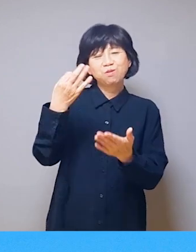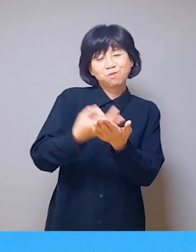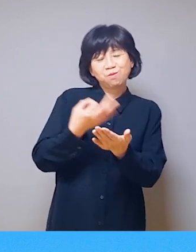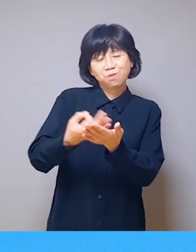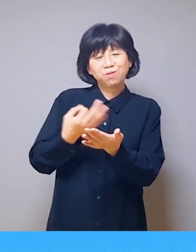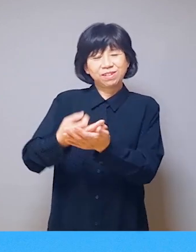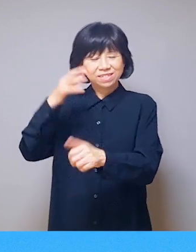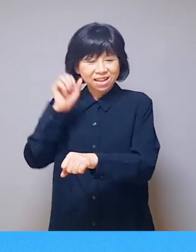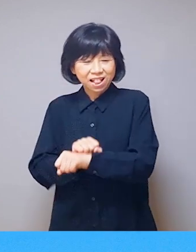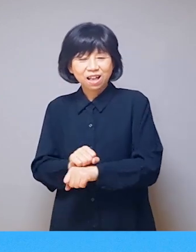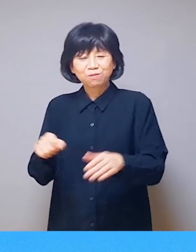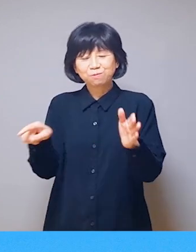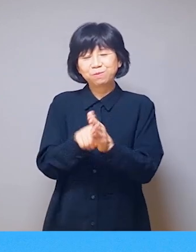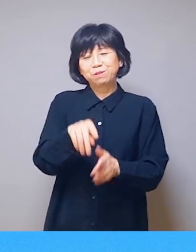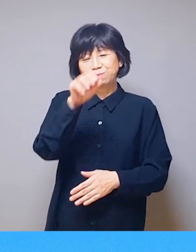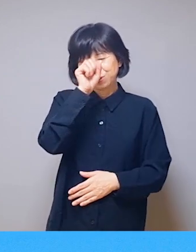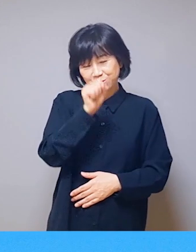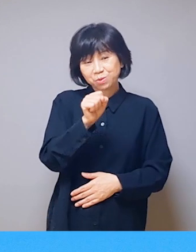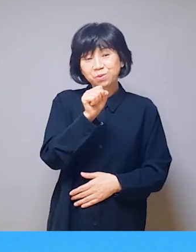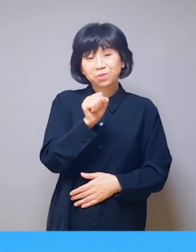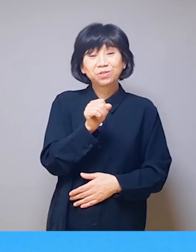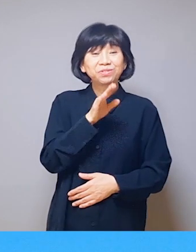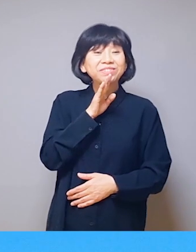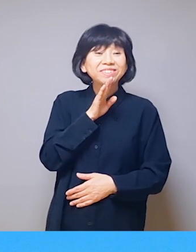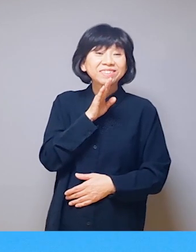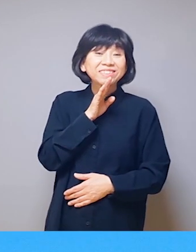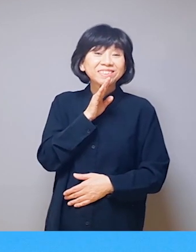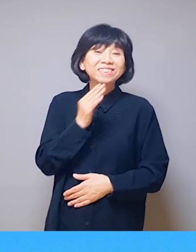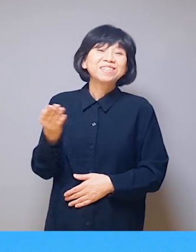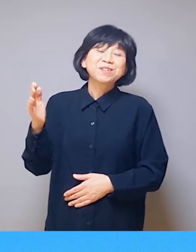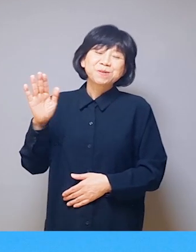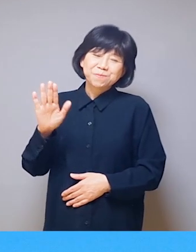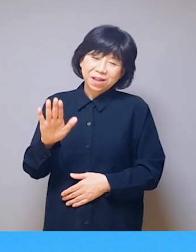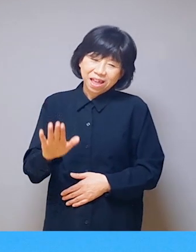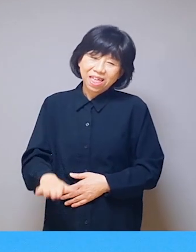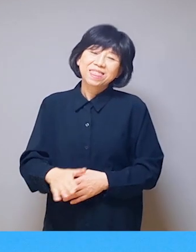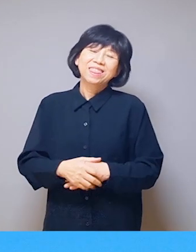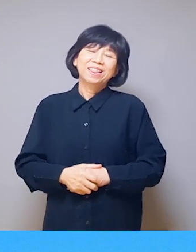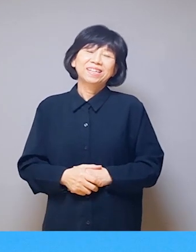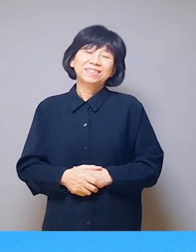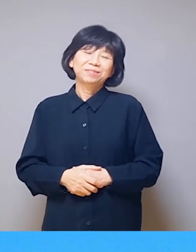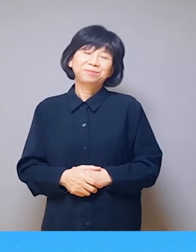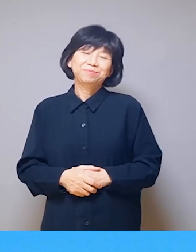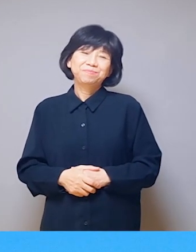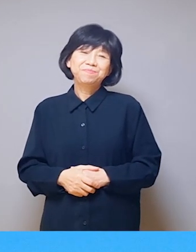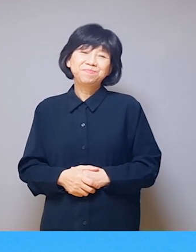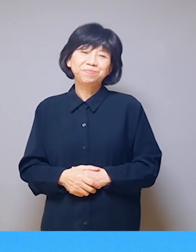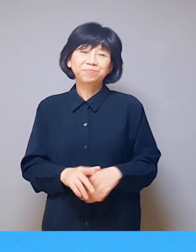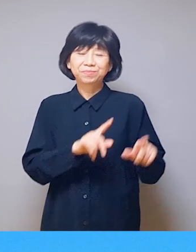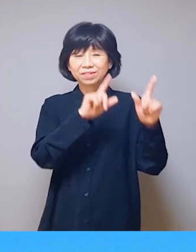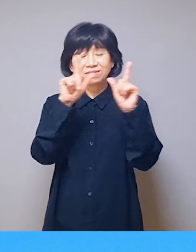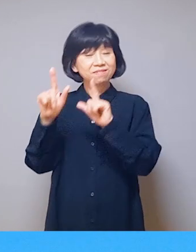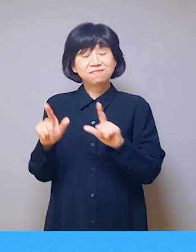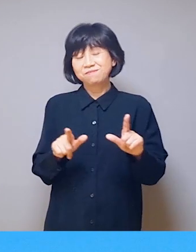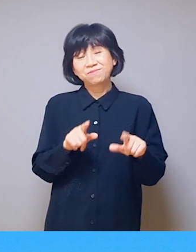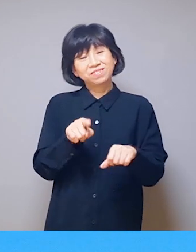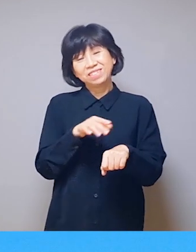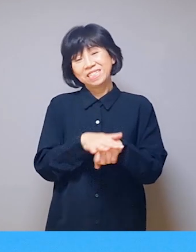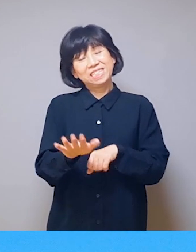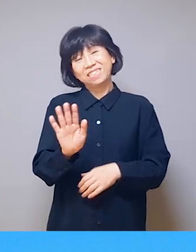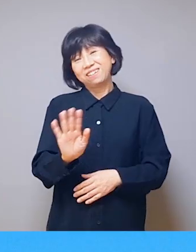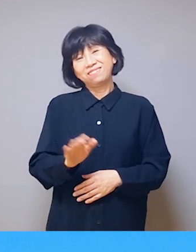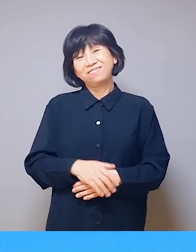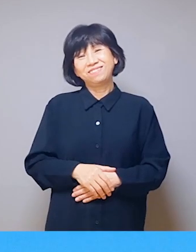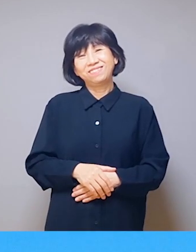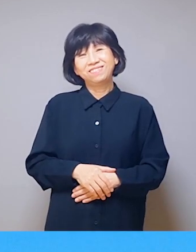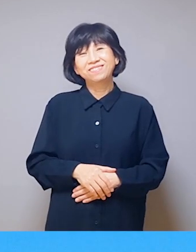버시고 믿음도 좋아지시고, 이 솔직한 심정에 그런 것도 있지만 사실 인생이라는 게 다 이게 우리 형님들도